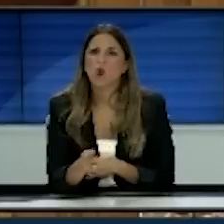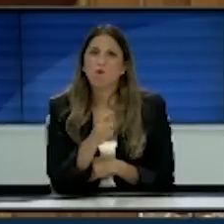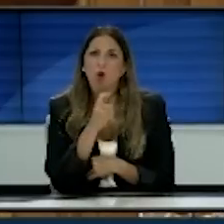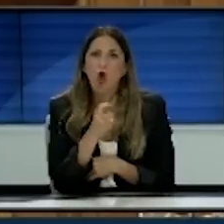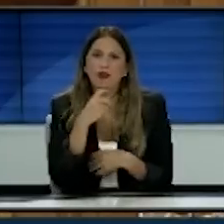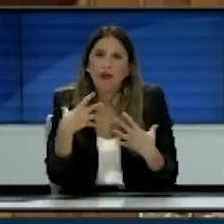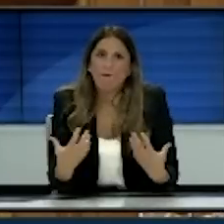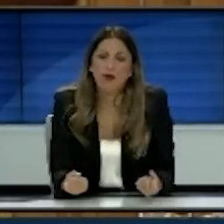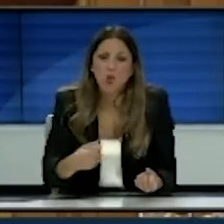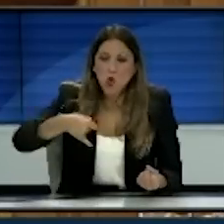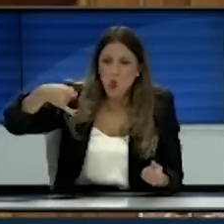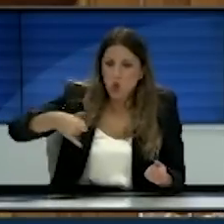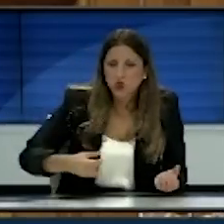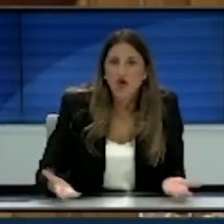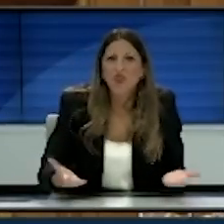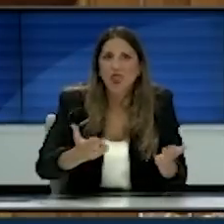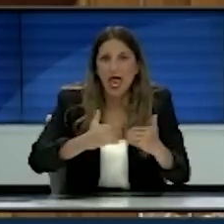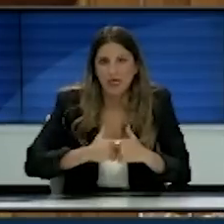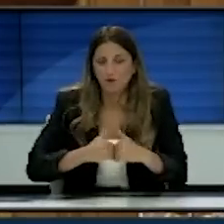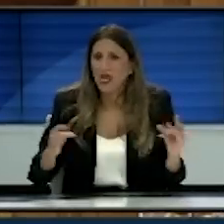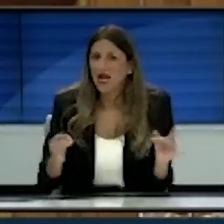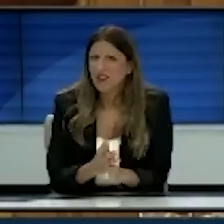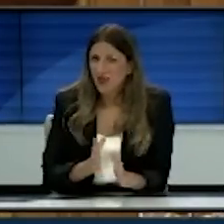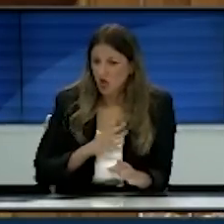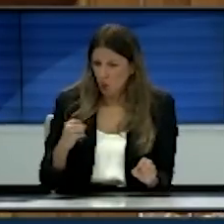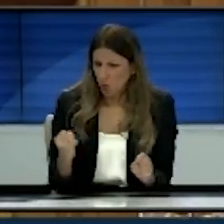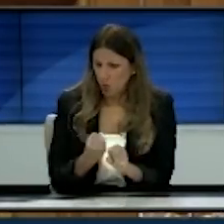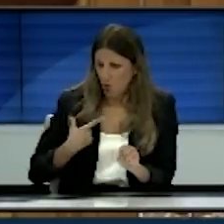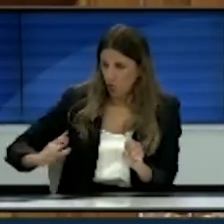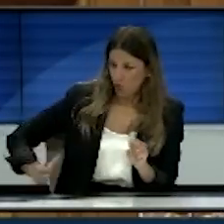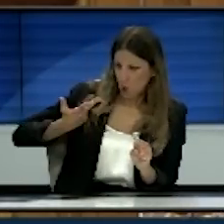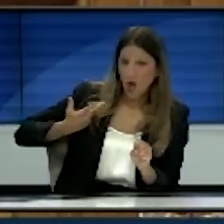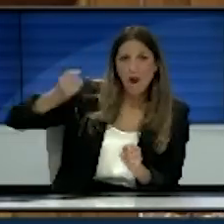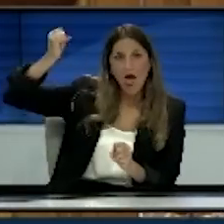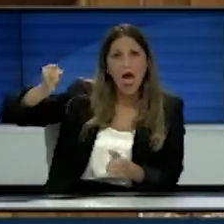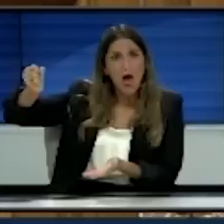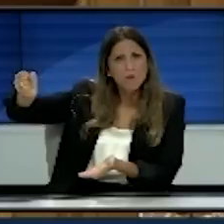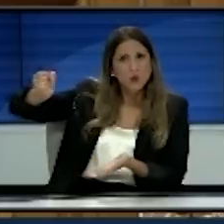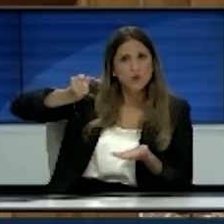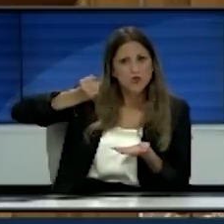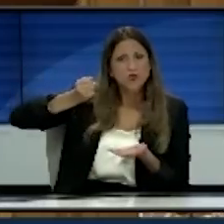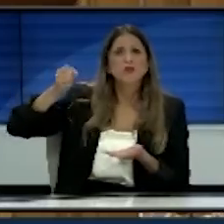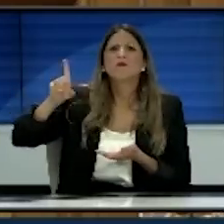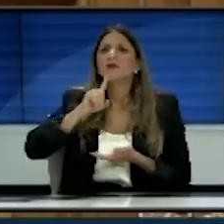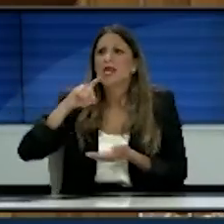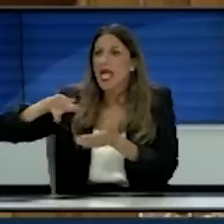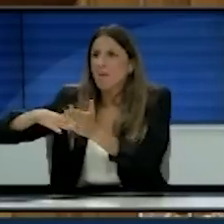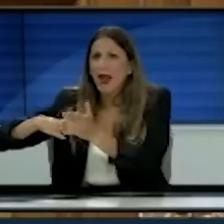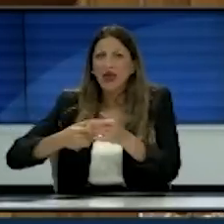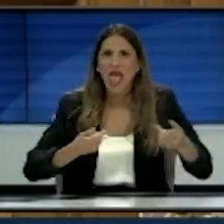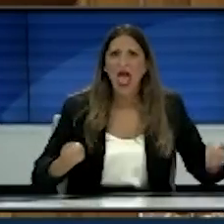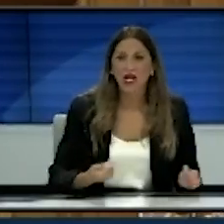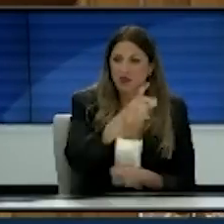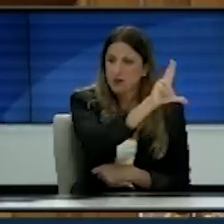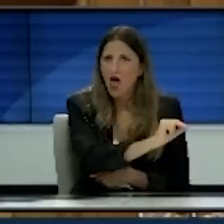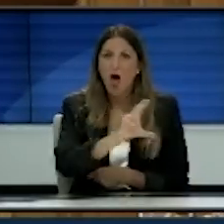της εξίσωσης, της αποζημίωσης απόλυσης με τους εργατοτεχνίτες, με εκείνη των υπολείπων υπαλλήλων.